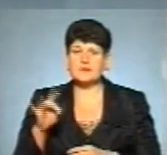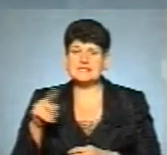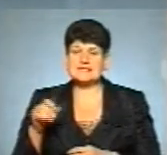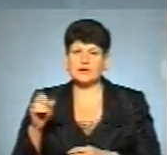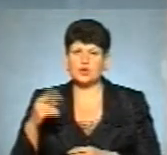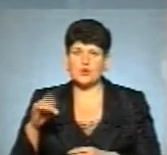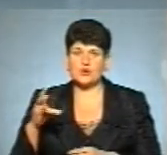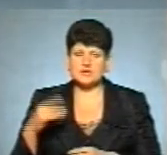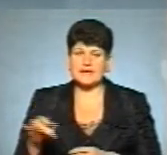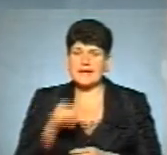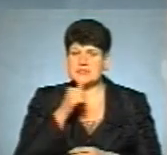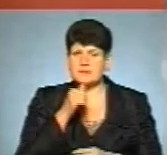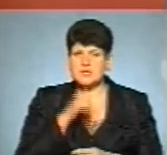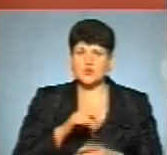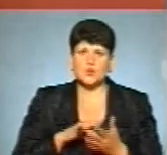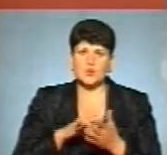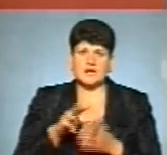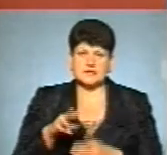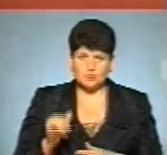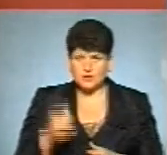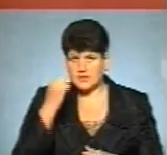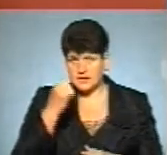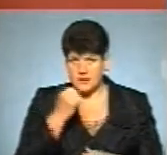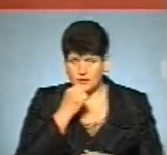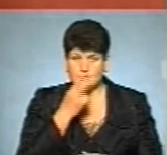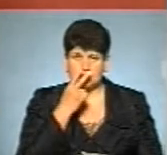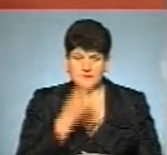Задорожний, експерт з туризму. Я вам дякую, що